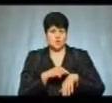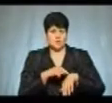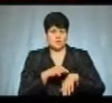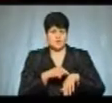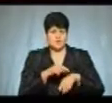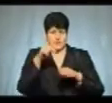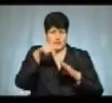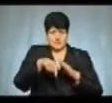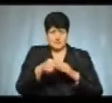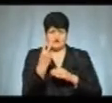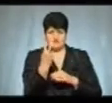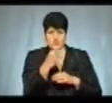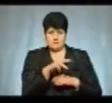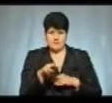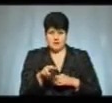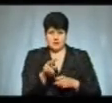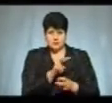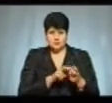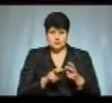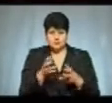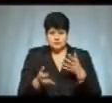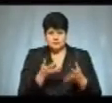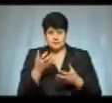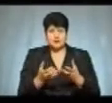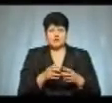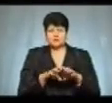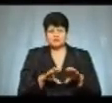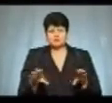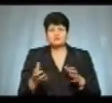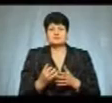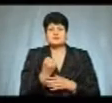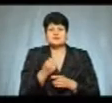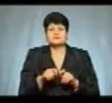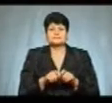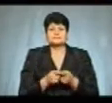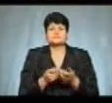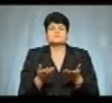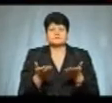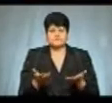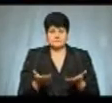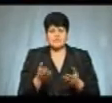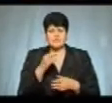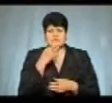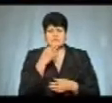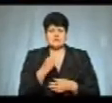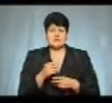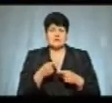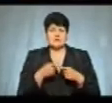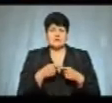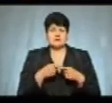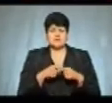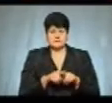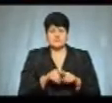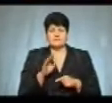на глибині 2 метрів розкопувала трубу, щоб виявити пошкодження, повідомив механік Тернопільводоканалу Василь Красновський, який